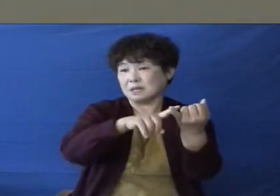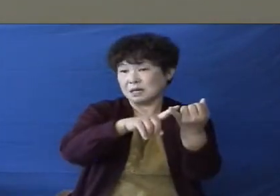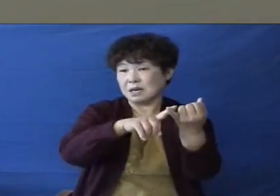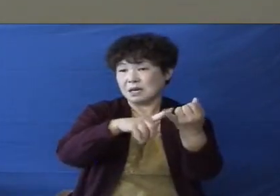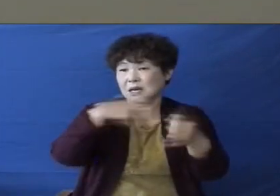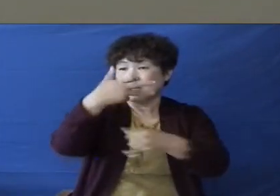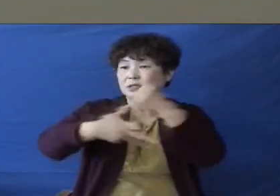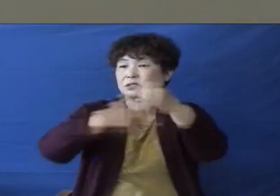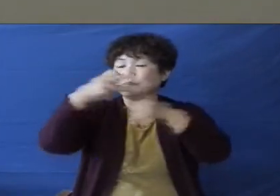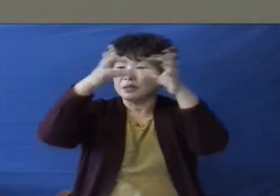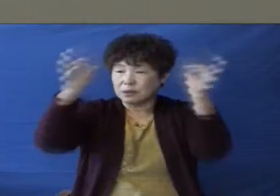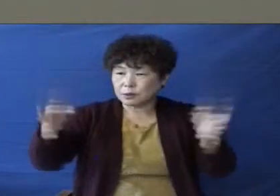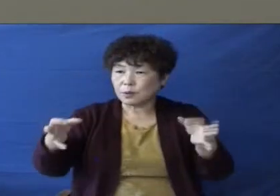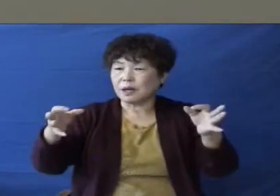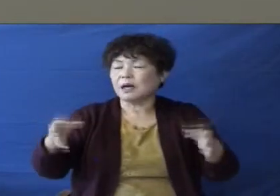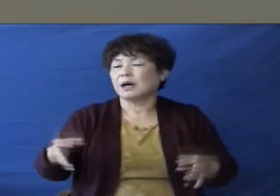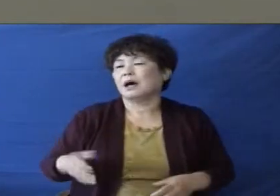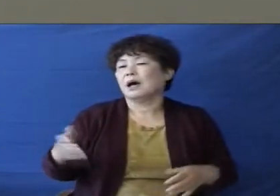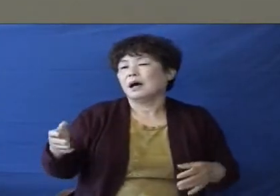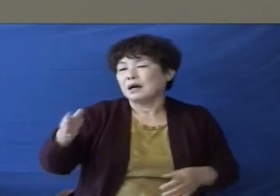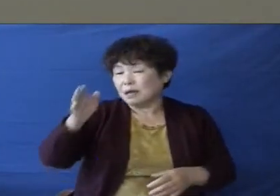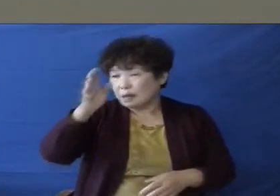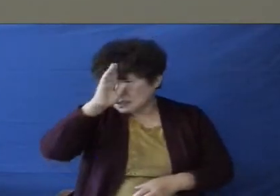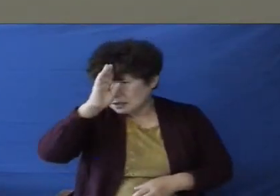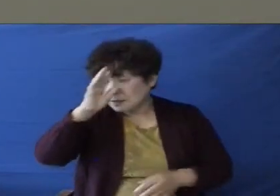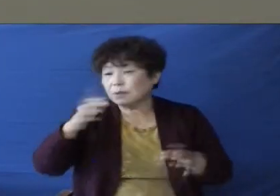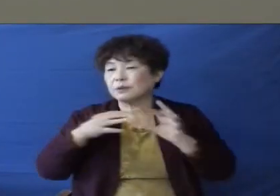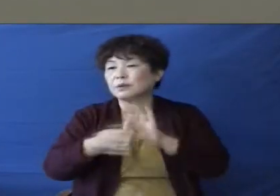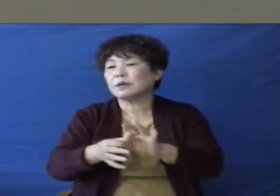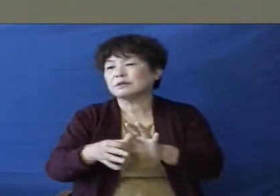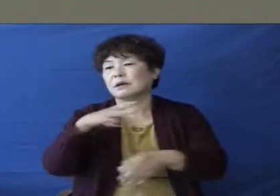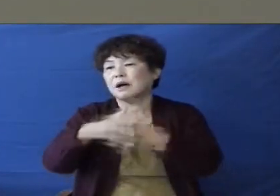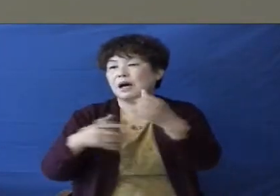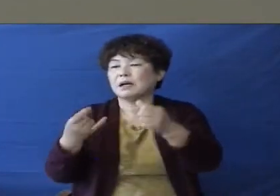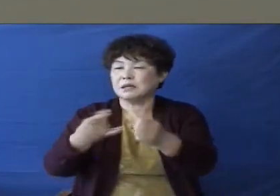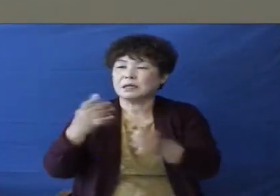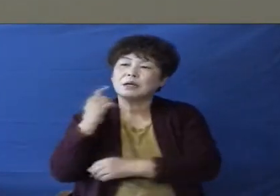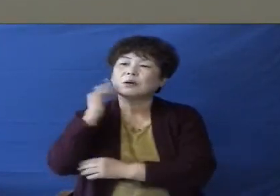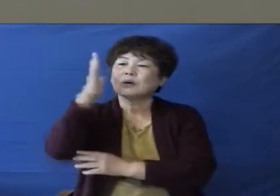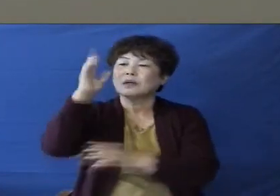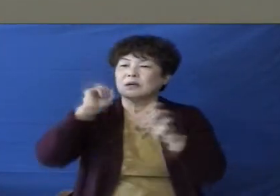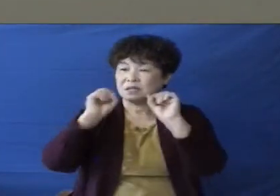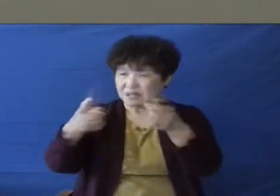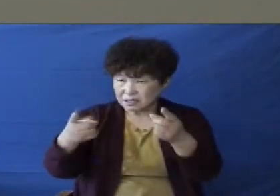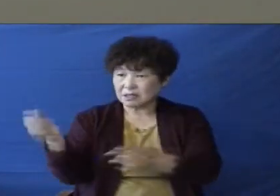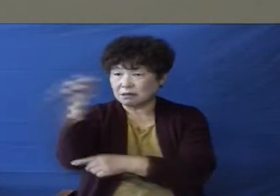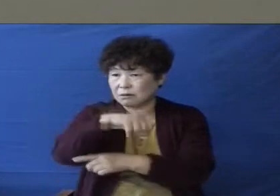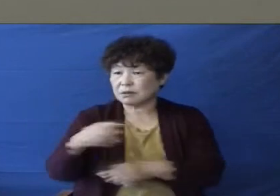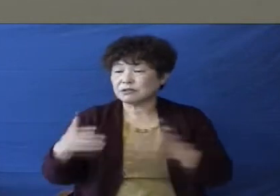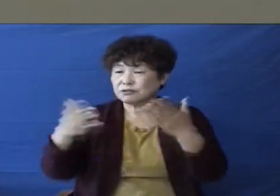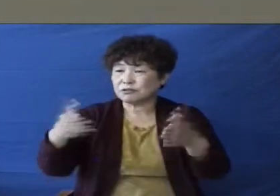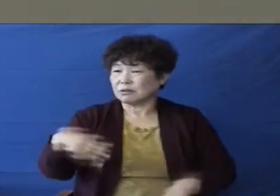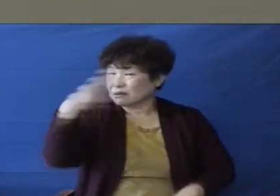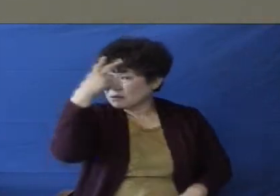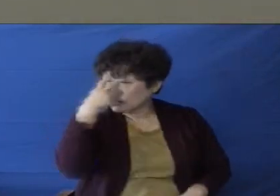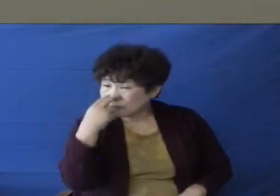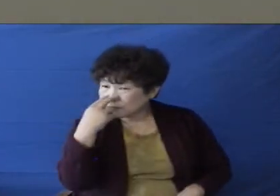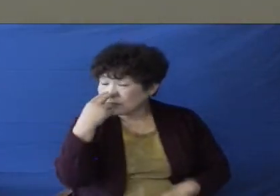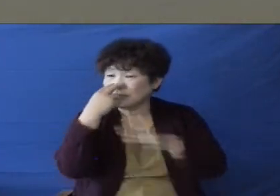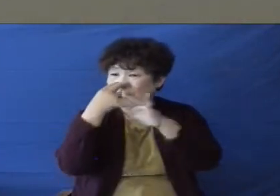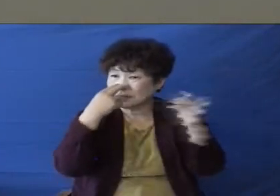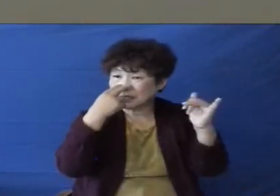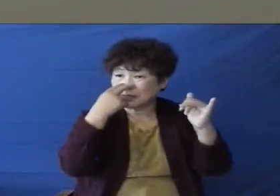나면서부터 눈먼 소경 이들의 문학 가운데서는 사람이 자기 죄 때문에 자기 죄 때문에 저주를